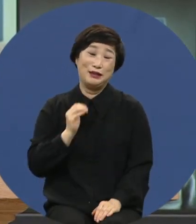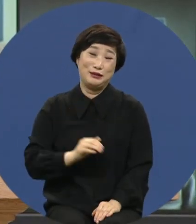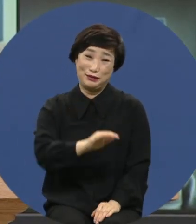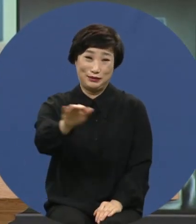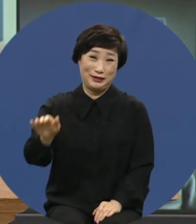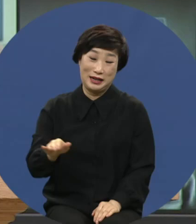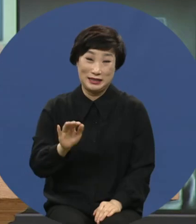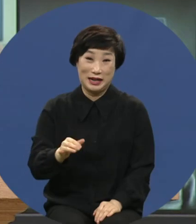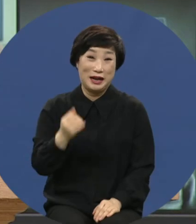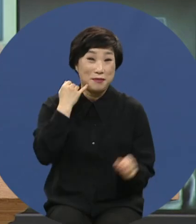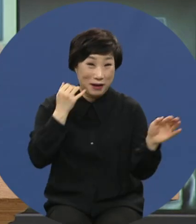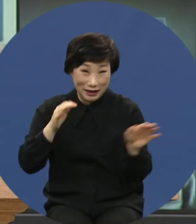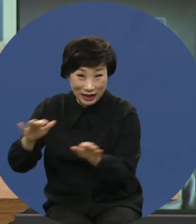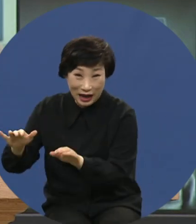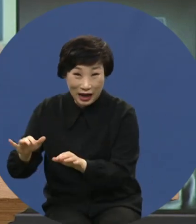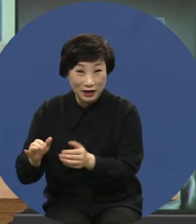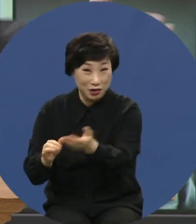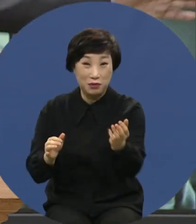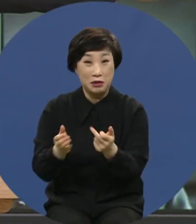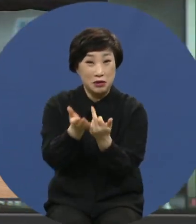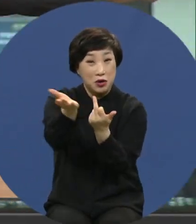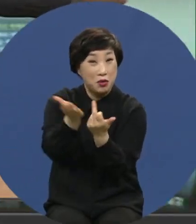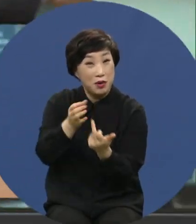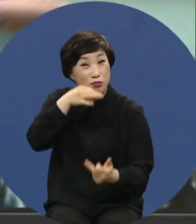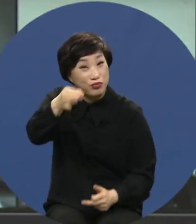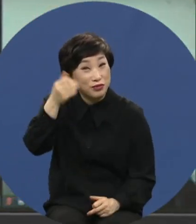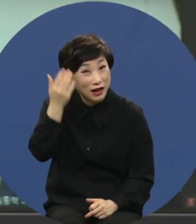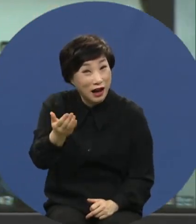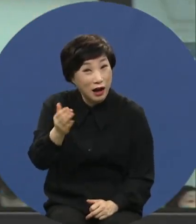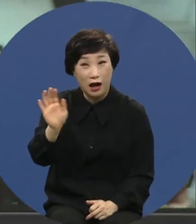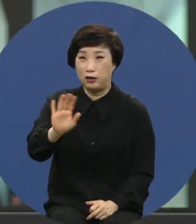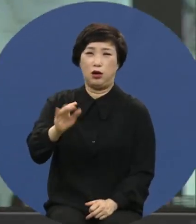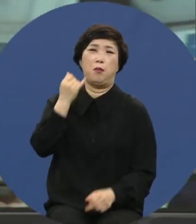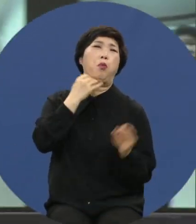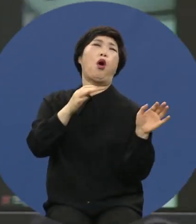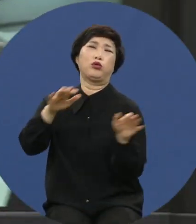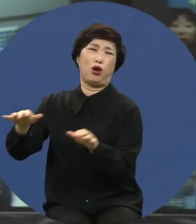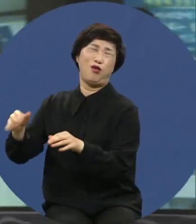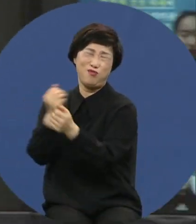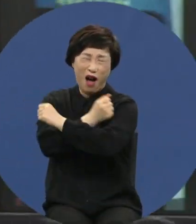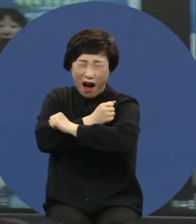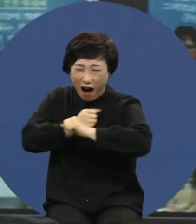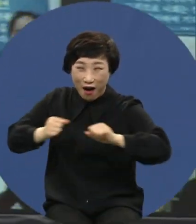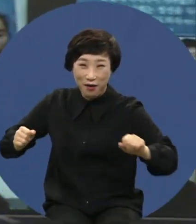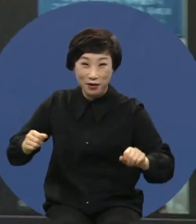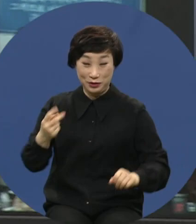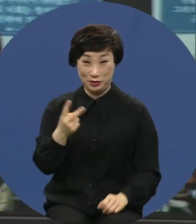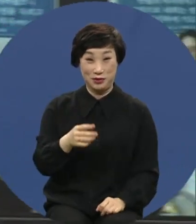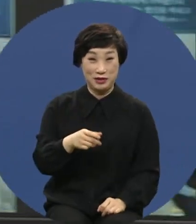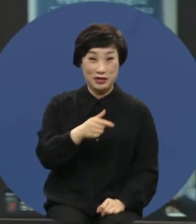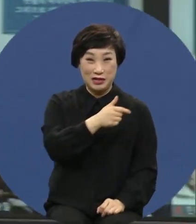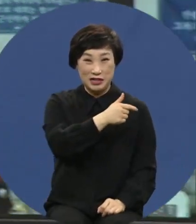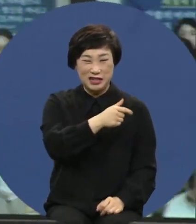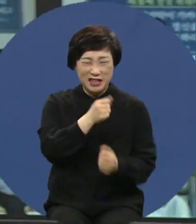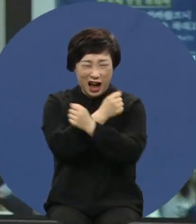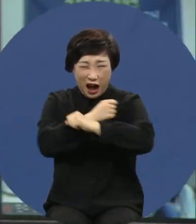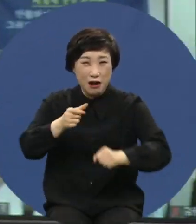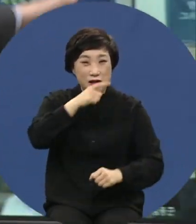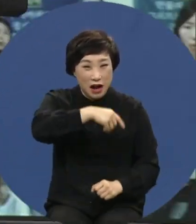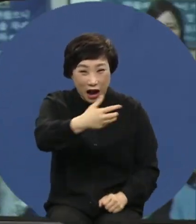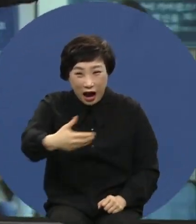우리가 바다를 못이라고 합니까? 바다라고 하지요. 큰 강을 못이라고